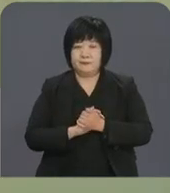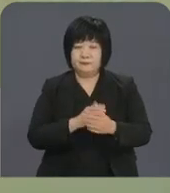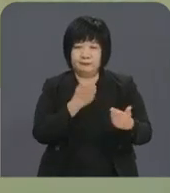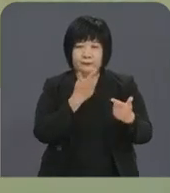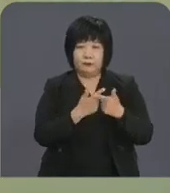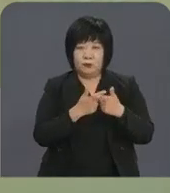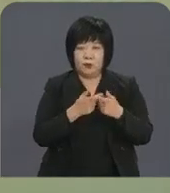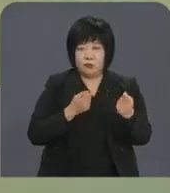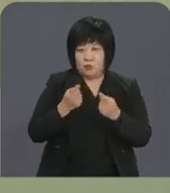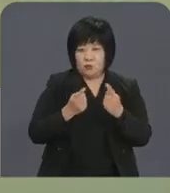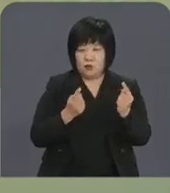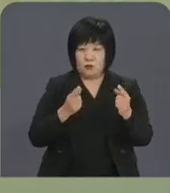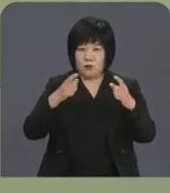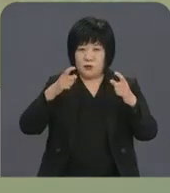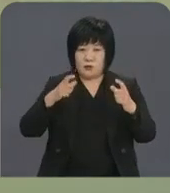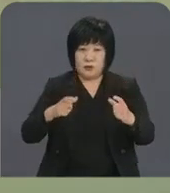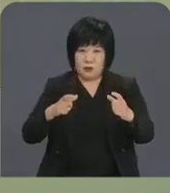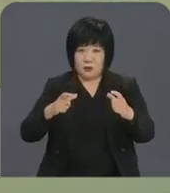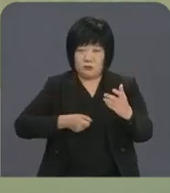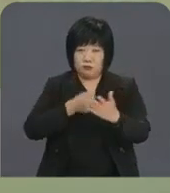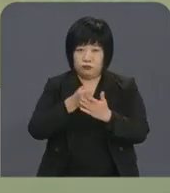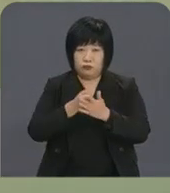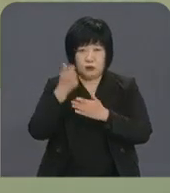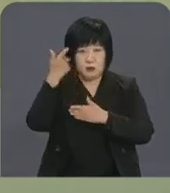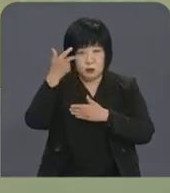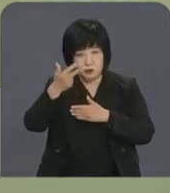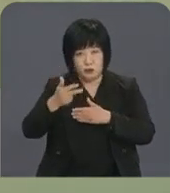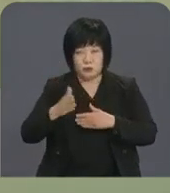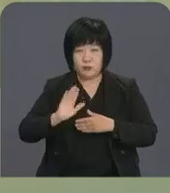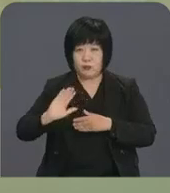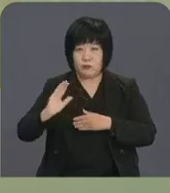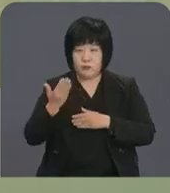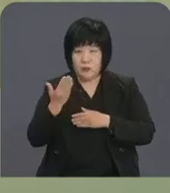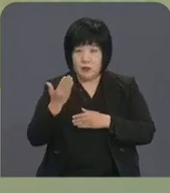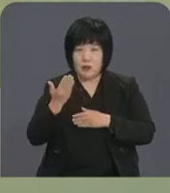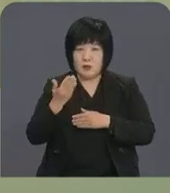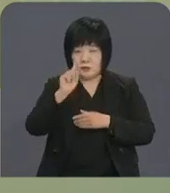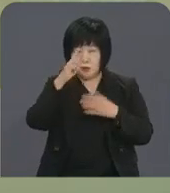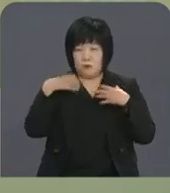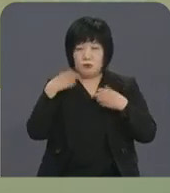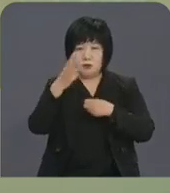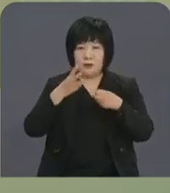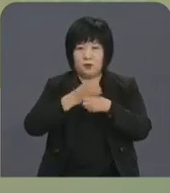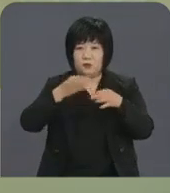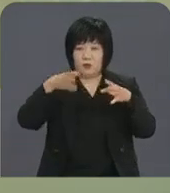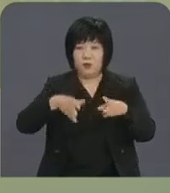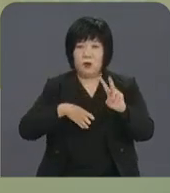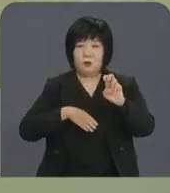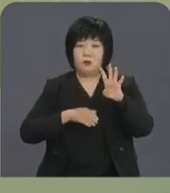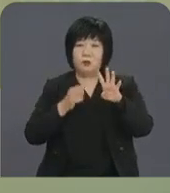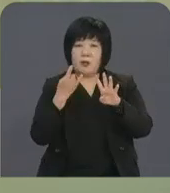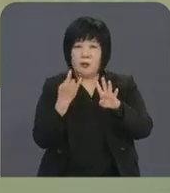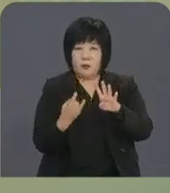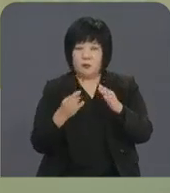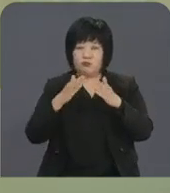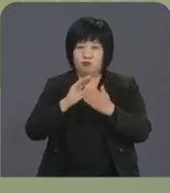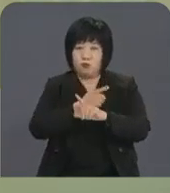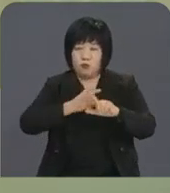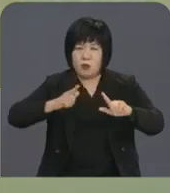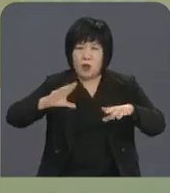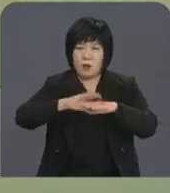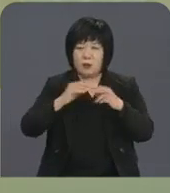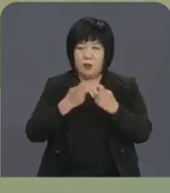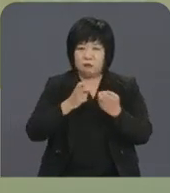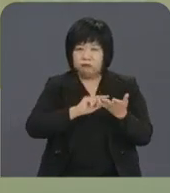부산이 조정 대상 지역으로 지정된 지 일주일 됐습니다 정부는 지난 3년간 스물 네 차례에 걸쳐 부동산 대책을 내놓았지만